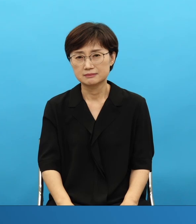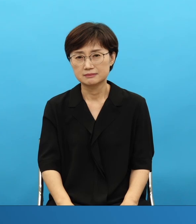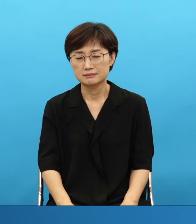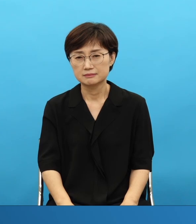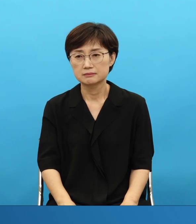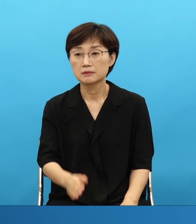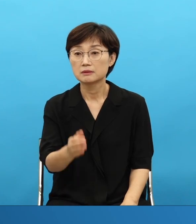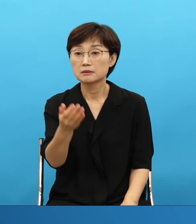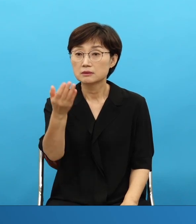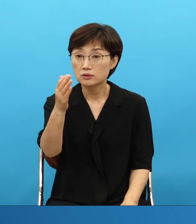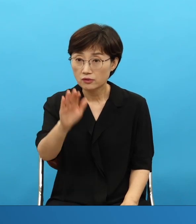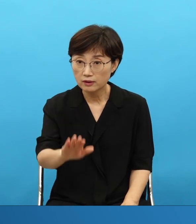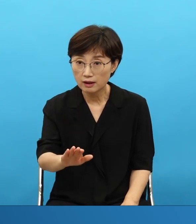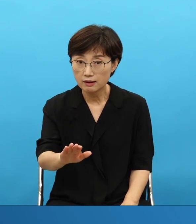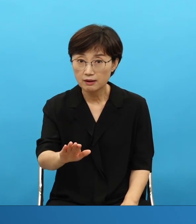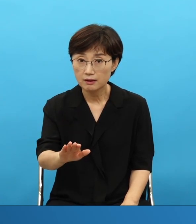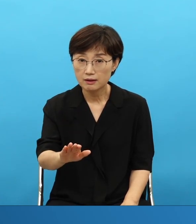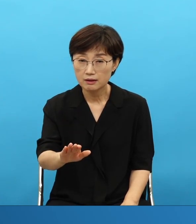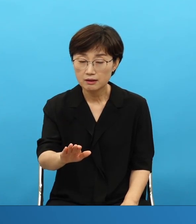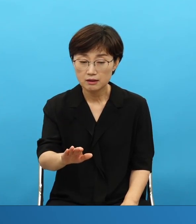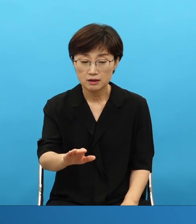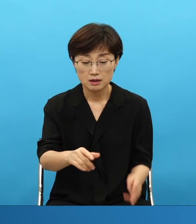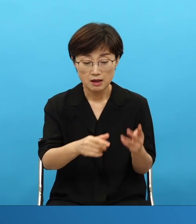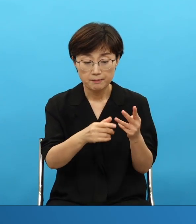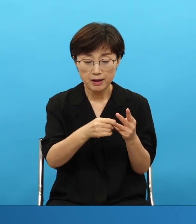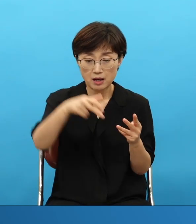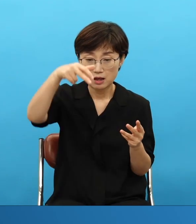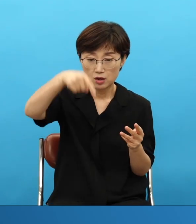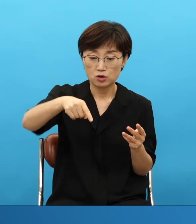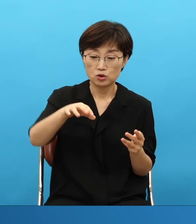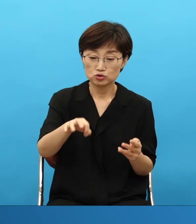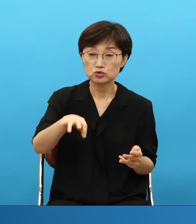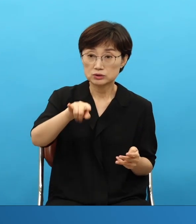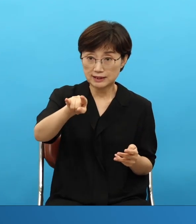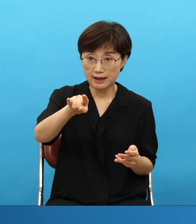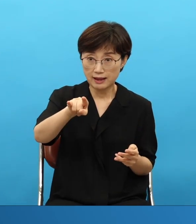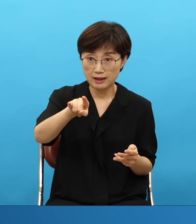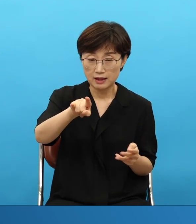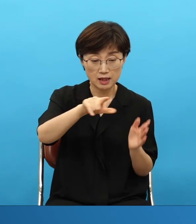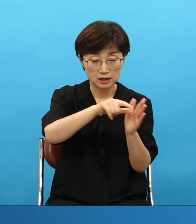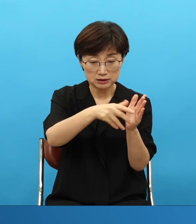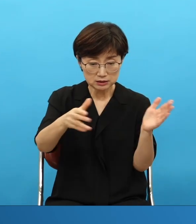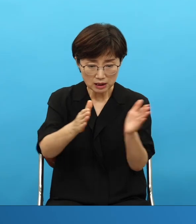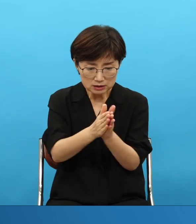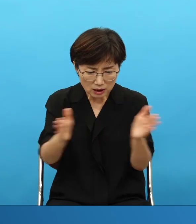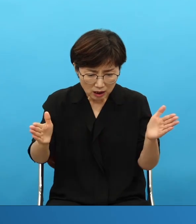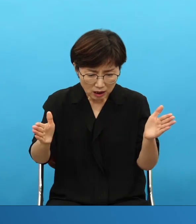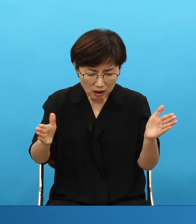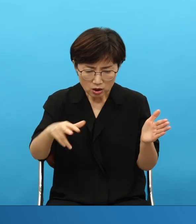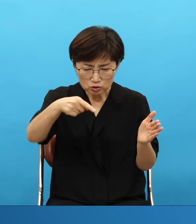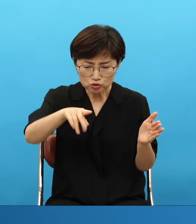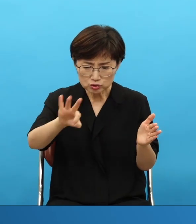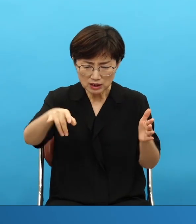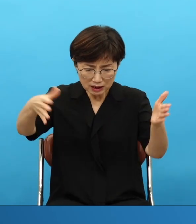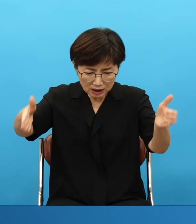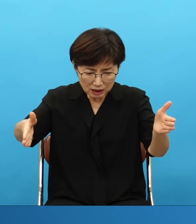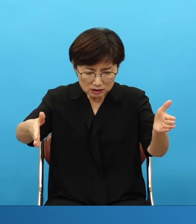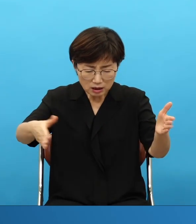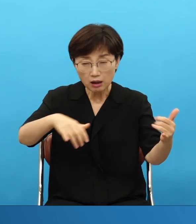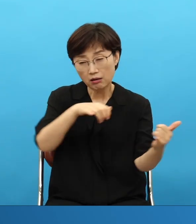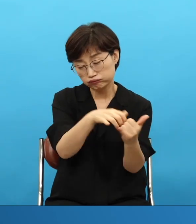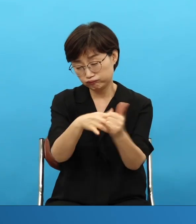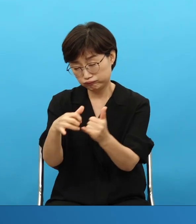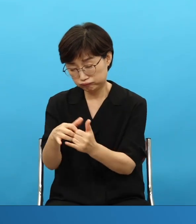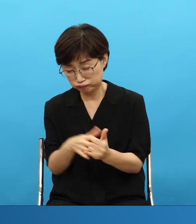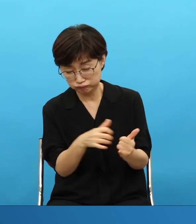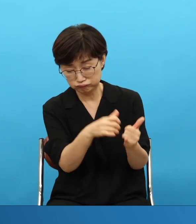근데 이게 말이죠. 중세 시대 넘어오면서 완전히 전쟁으로 다 바뀌어버립니다. But coming over to the medieval times,